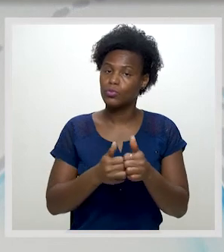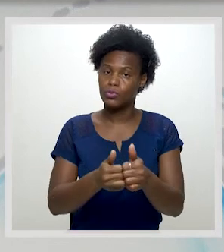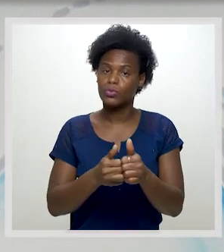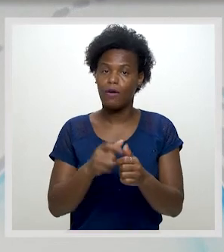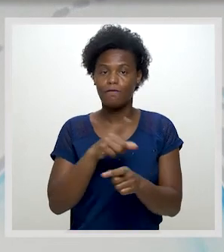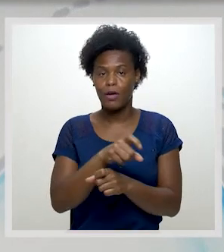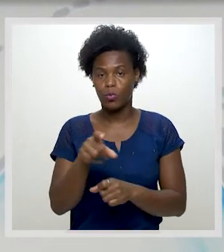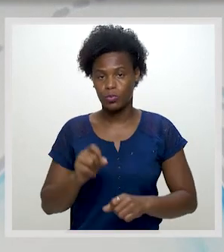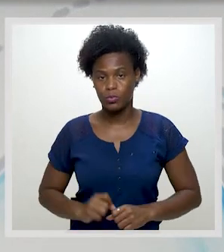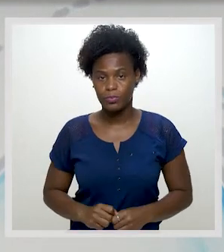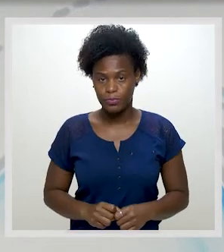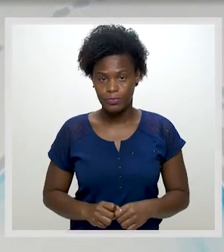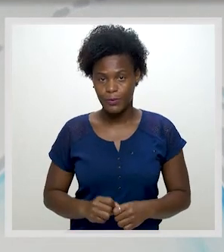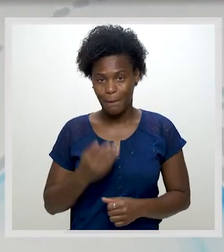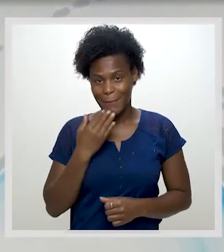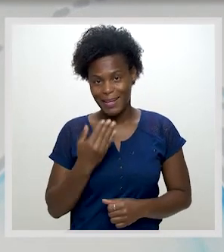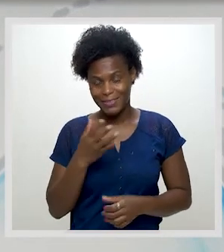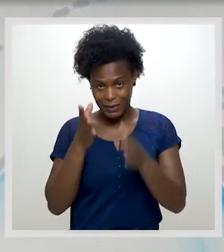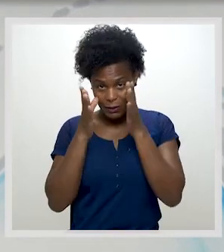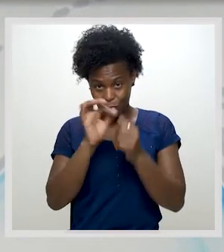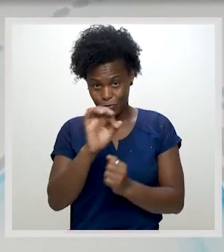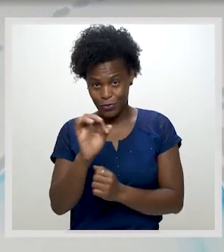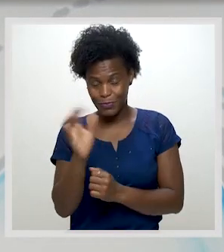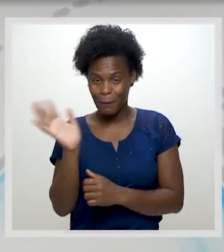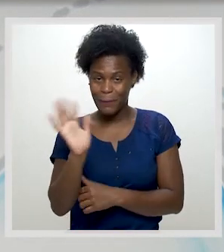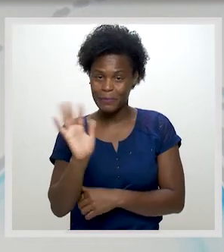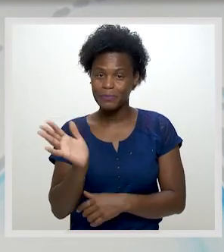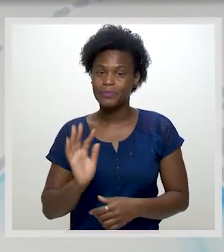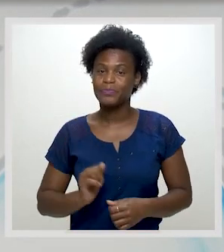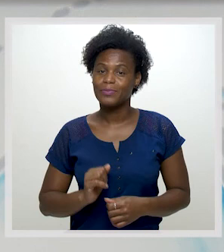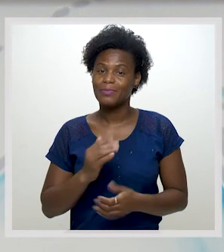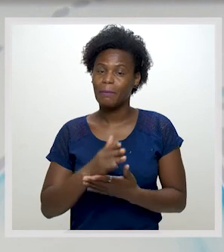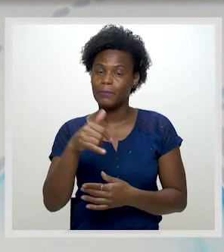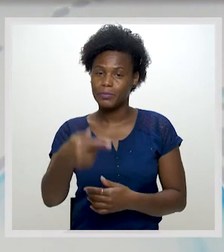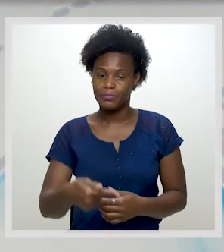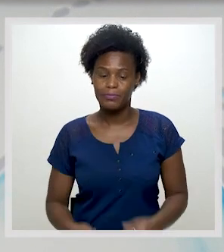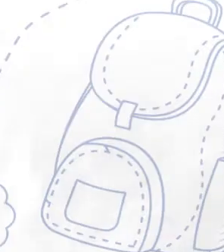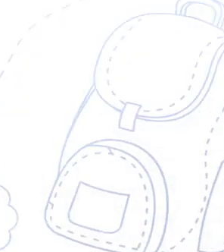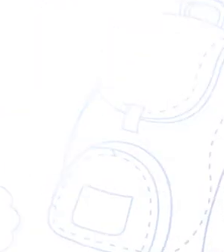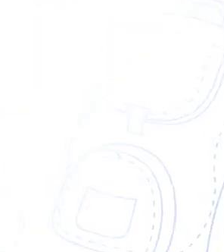ensemble ce virus. Merci de ton attention, au revoir et à bientôt.